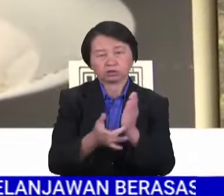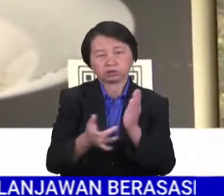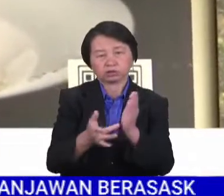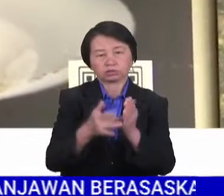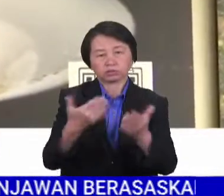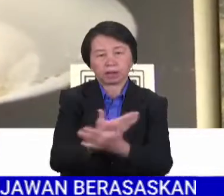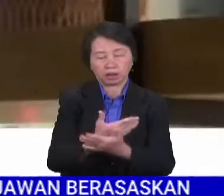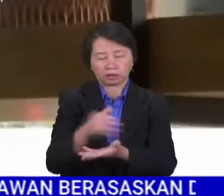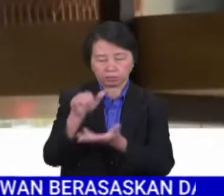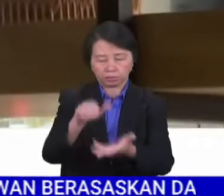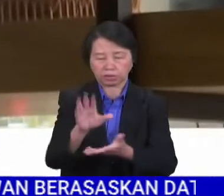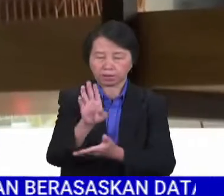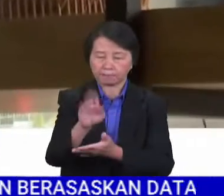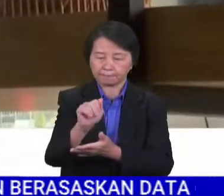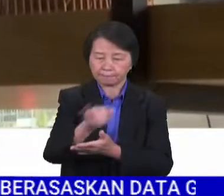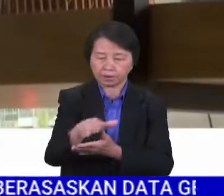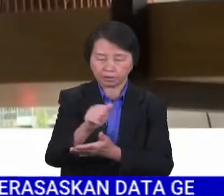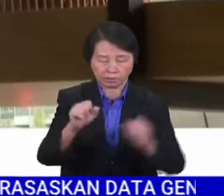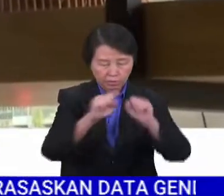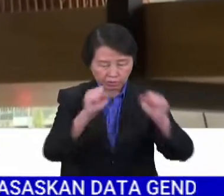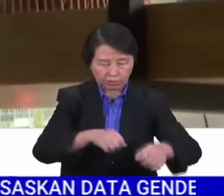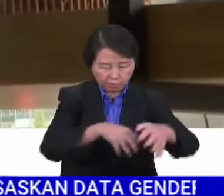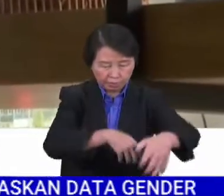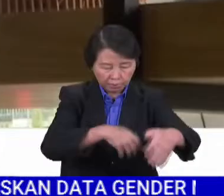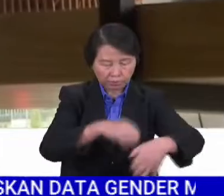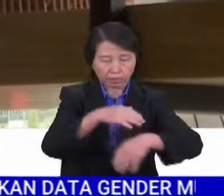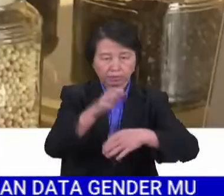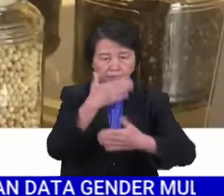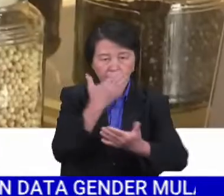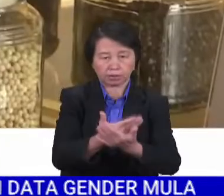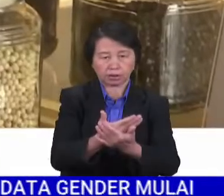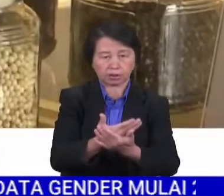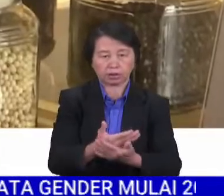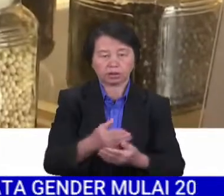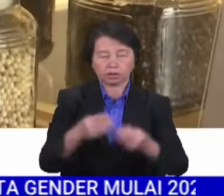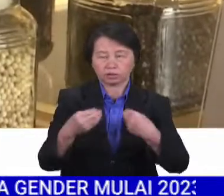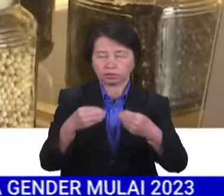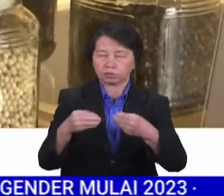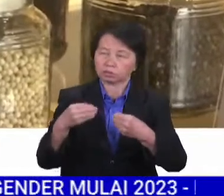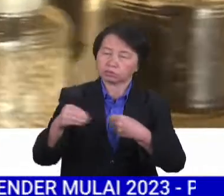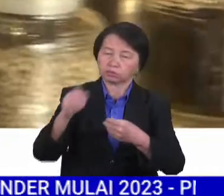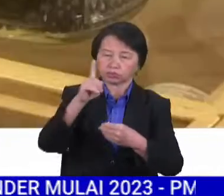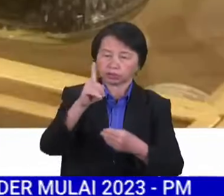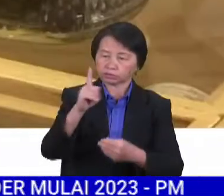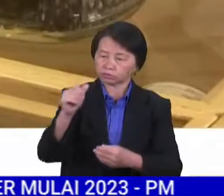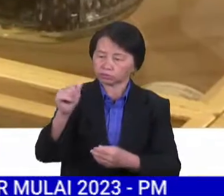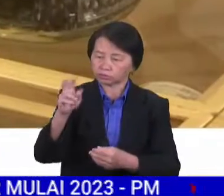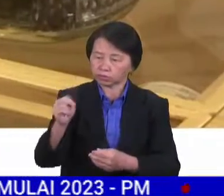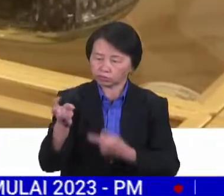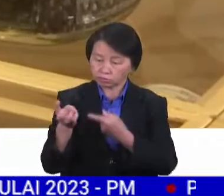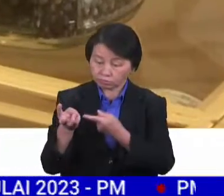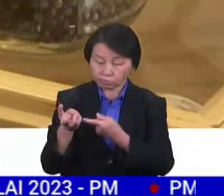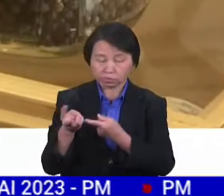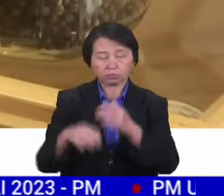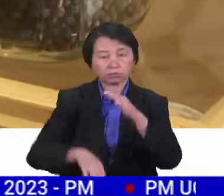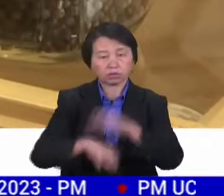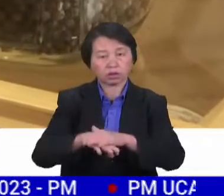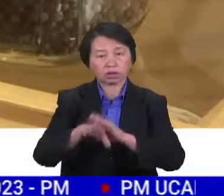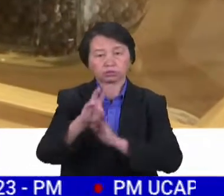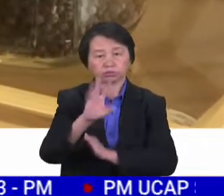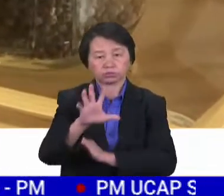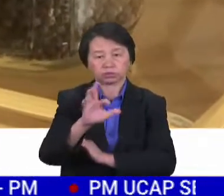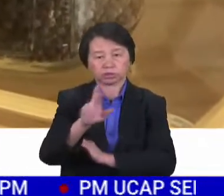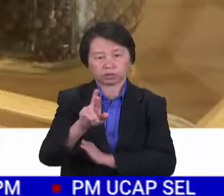Selain bekalan baja ada sistem pertaniannya yang lebih baik jelasnya nilai pasaran bagi satu tanda biji lada sekarang mukjizat